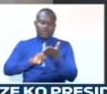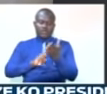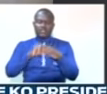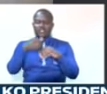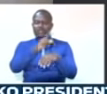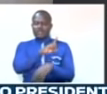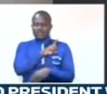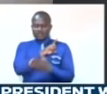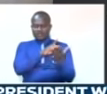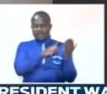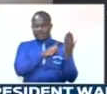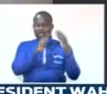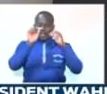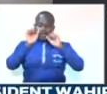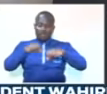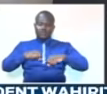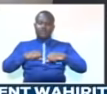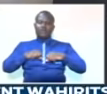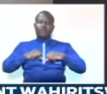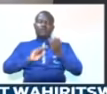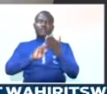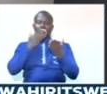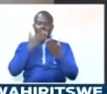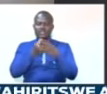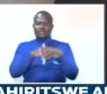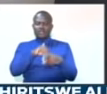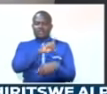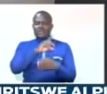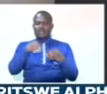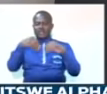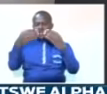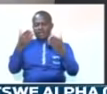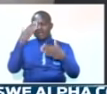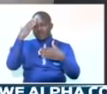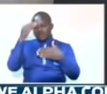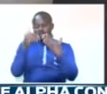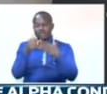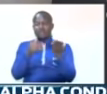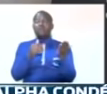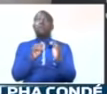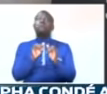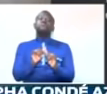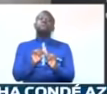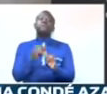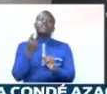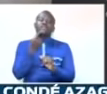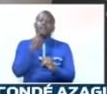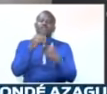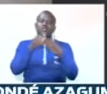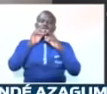mahirwe akabasha kubyaza umusaruro y'amahirwe yahawe aho kugira ngo anangire gusa yumve